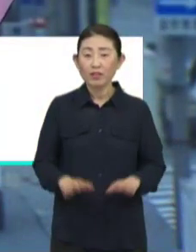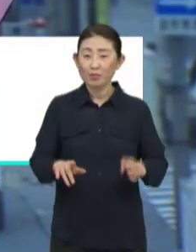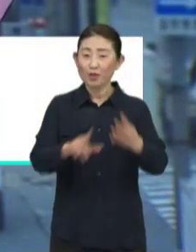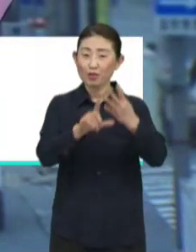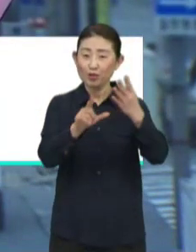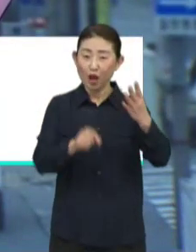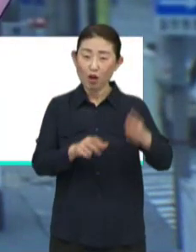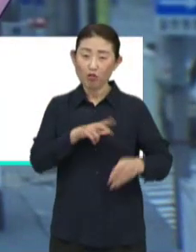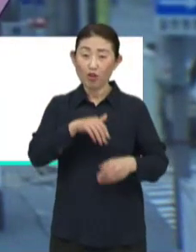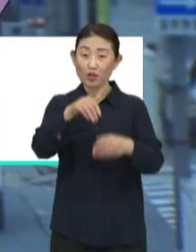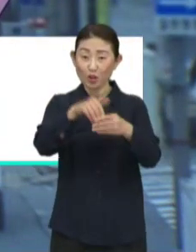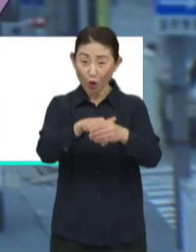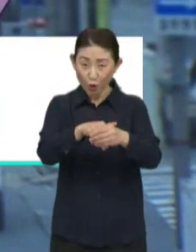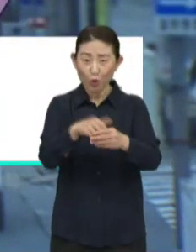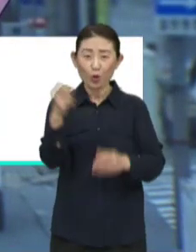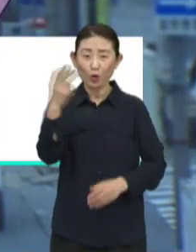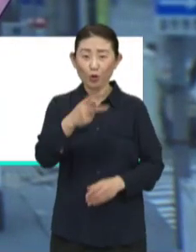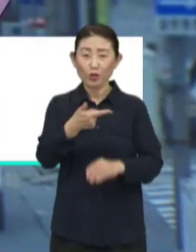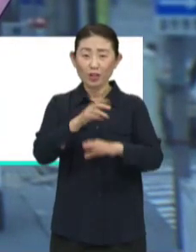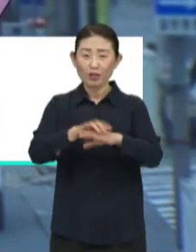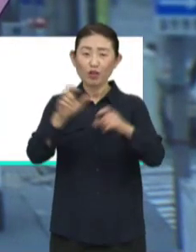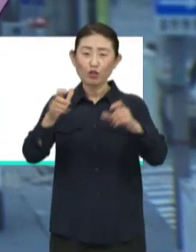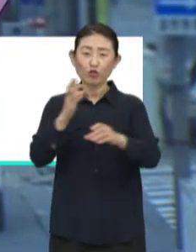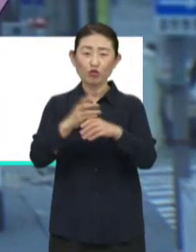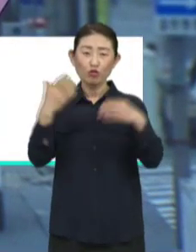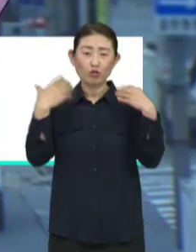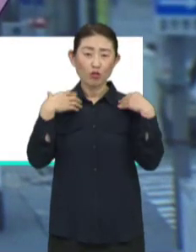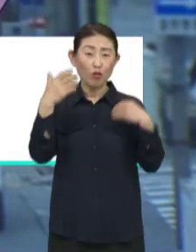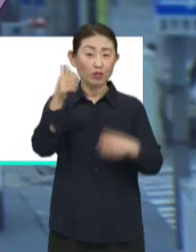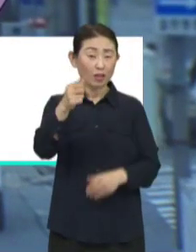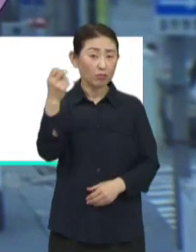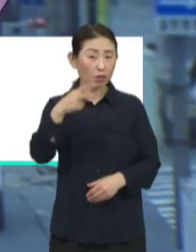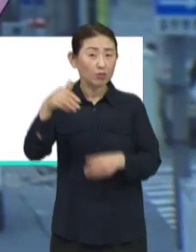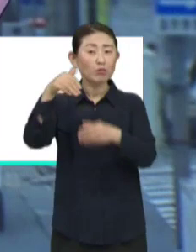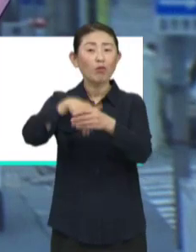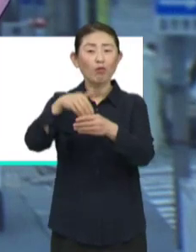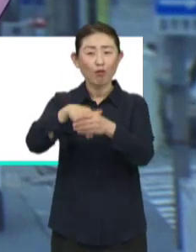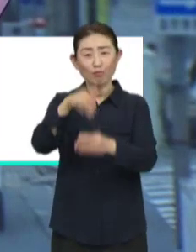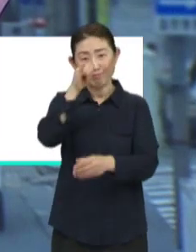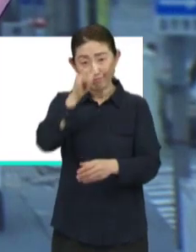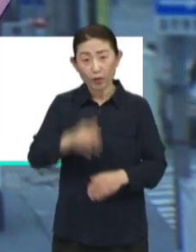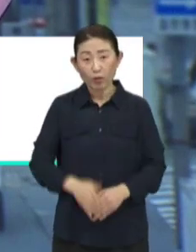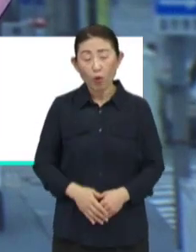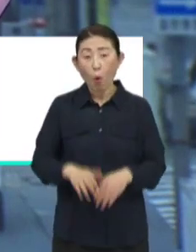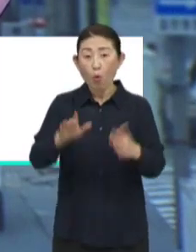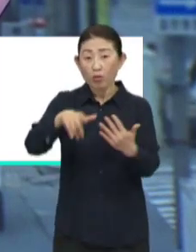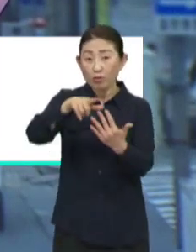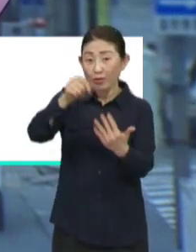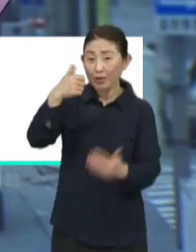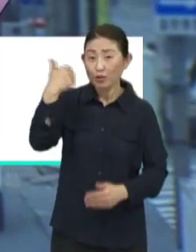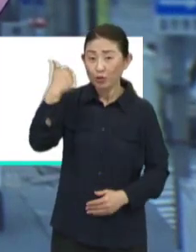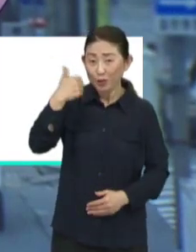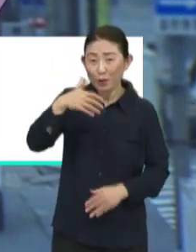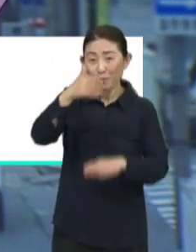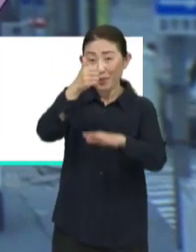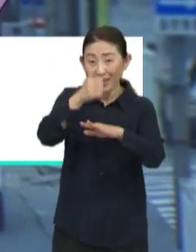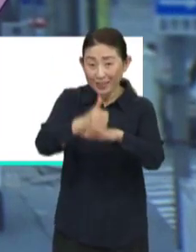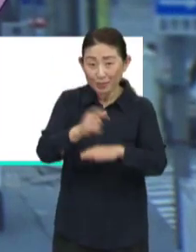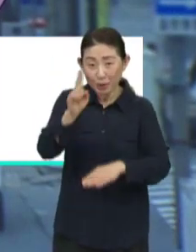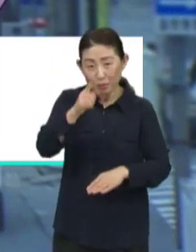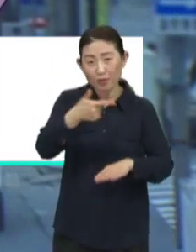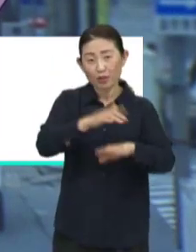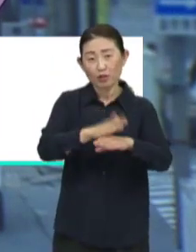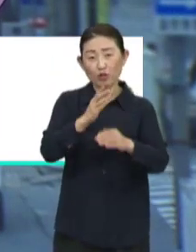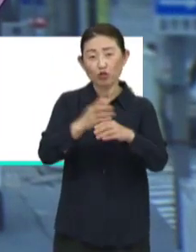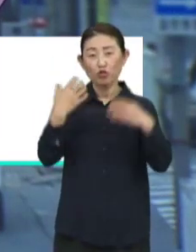이번 4월 총선과 함께 대전에서는 중구청장 재선거도 함께 치러지게 되는데요. 선택 2024, 오늘은 마지막